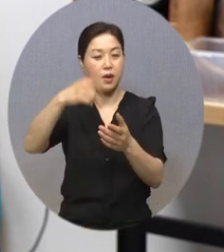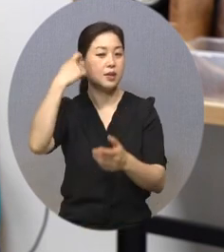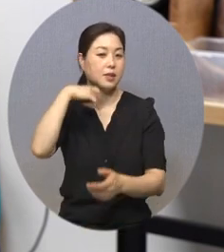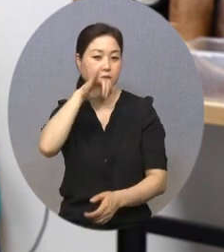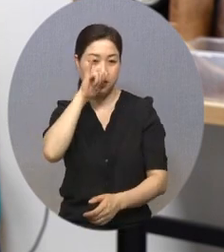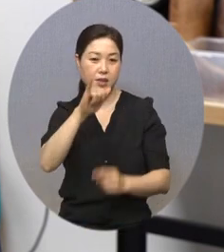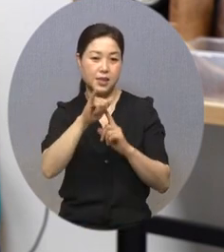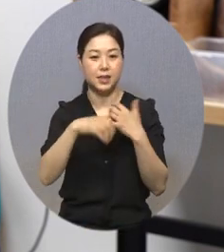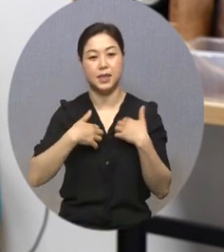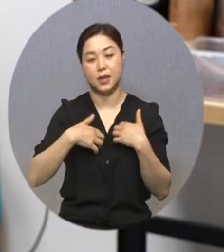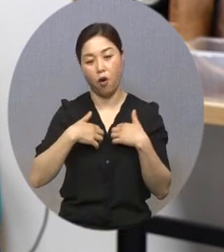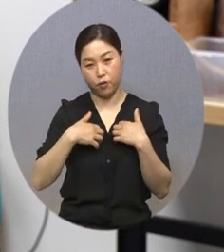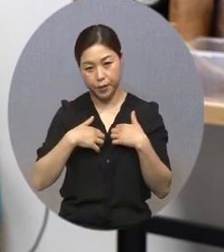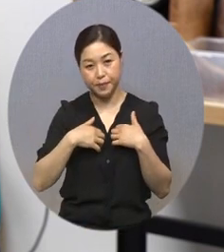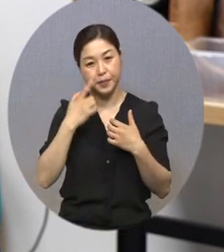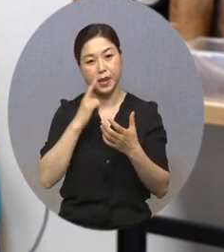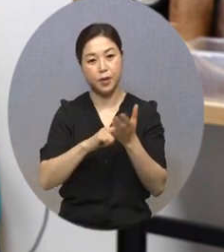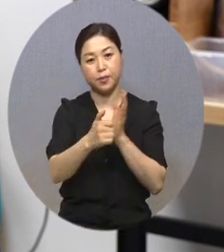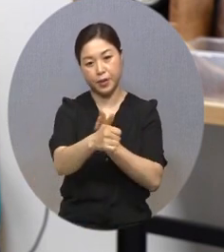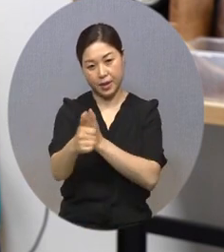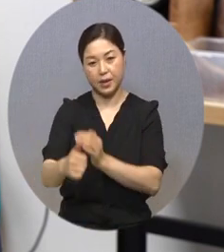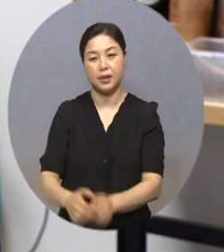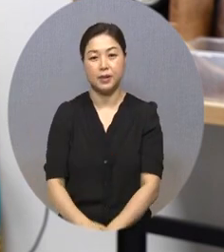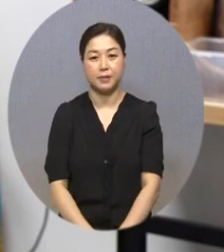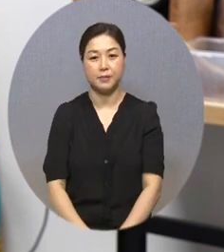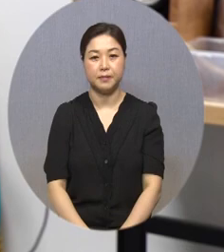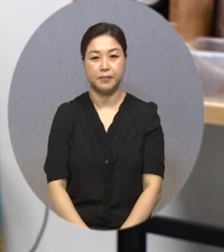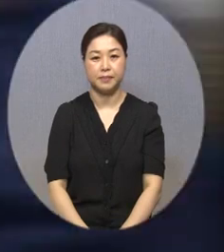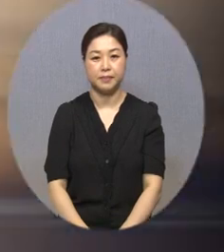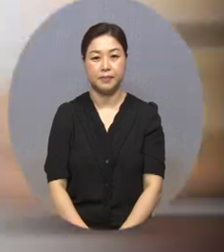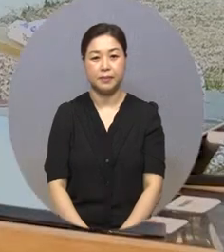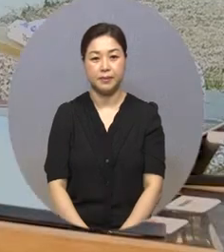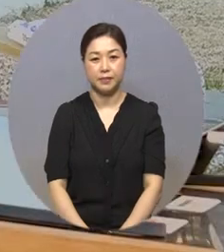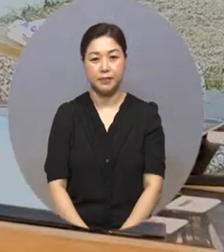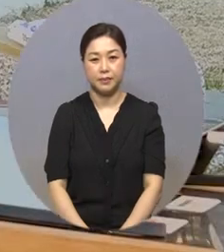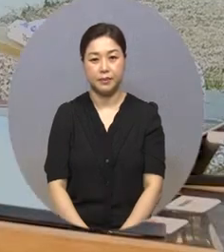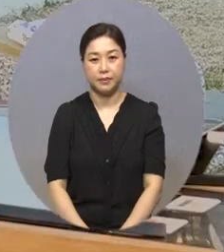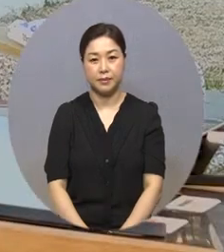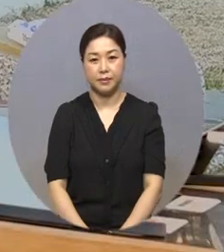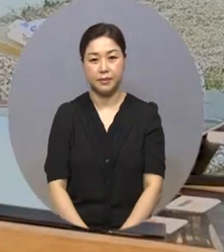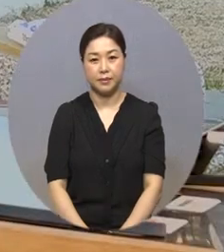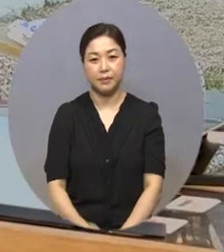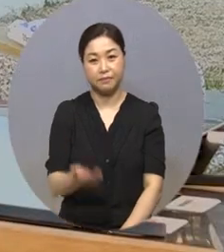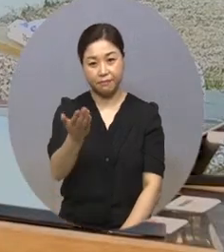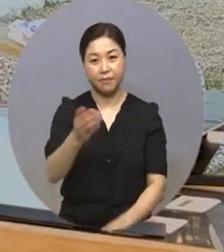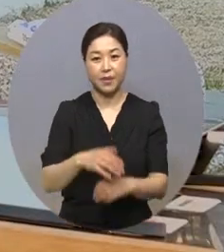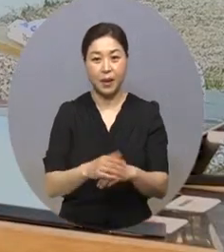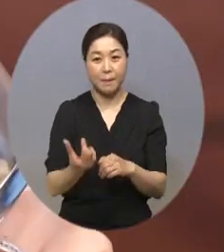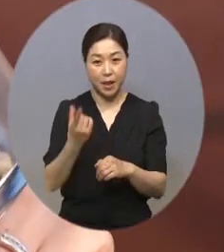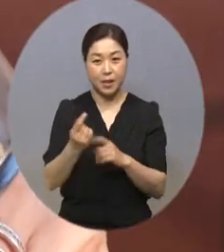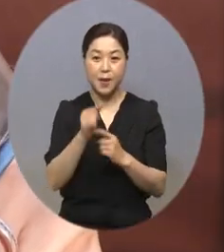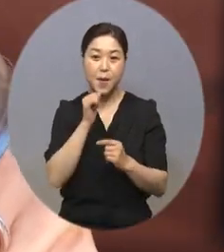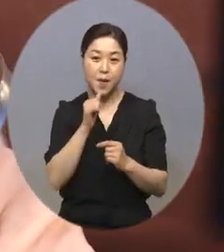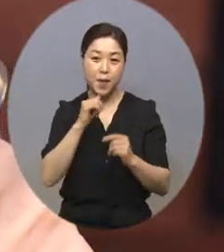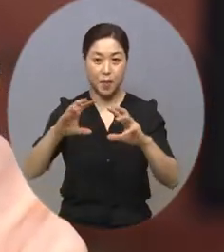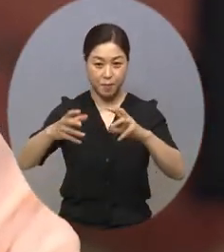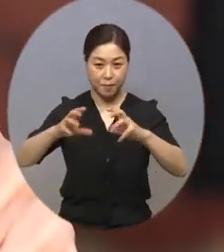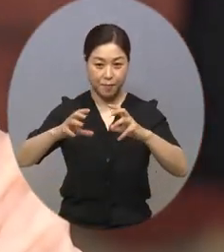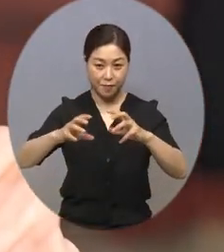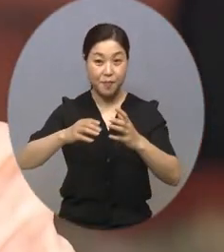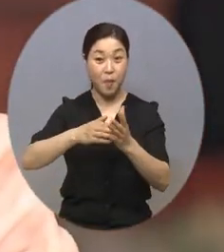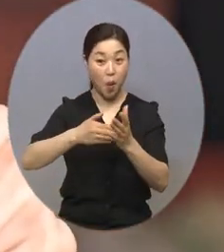그 즐거움도 찾으셨으면 합니다 예 1008 뽑아 볼까요 우와 그럴까요 4